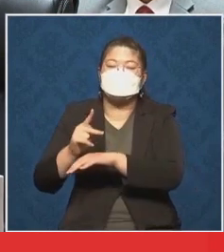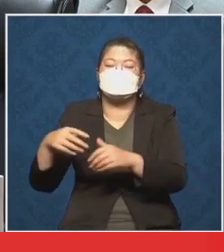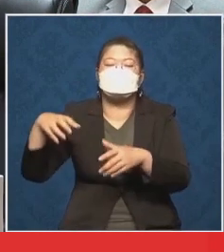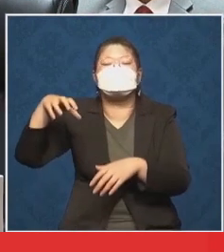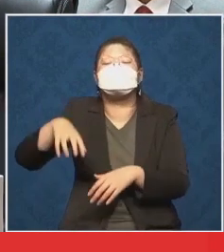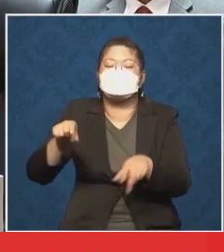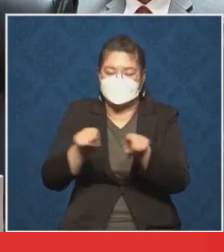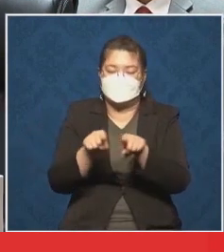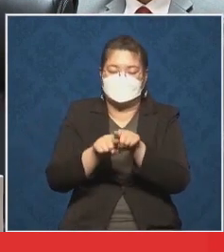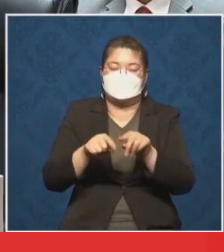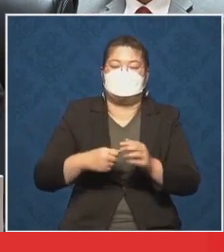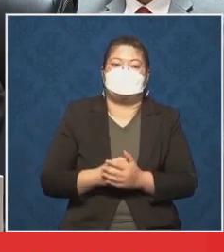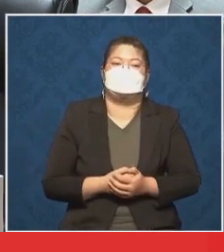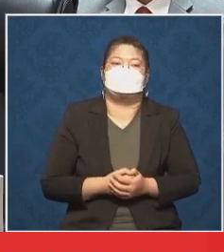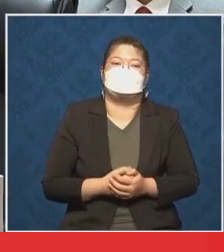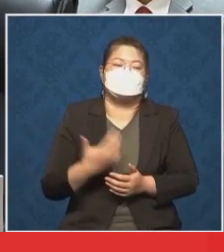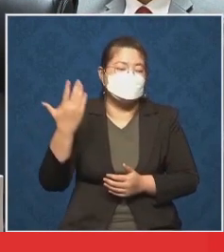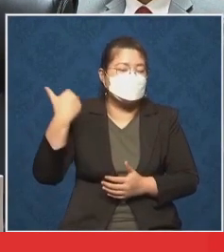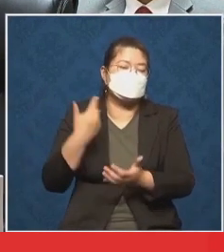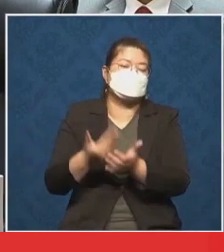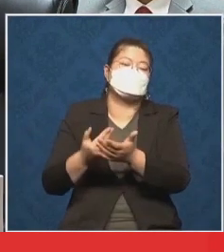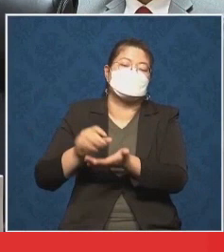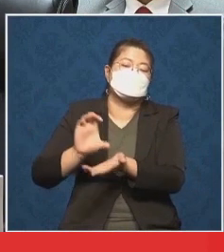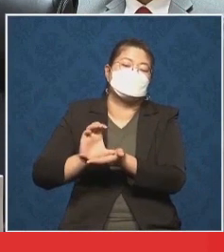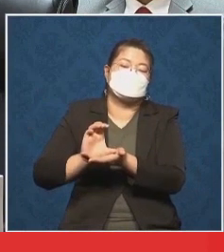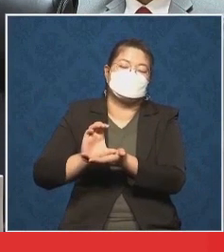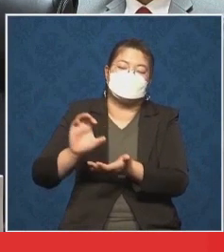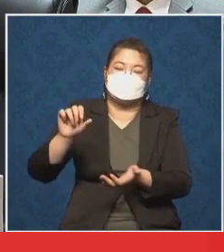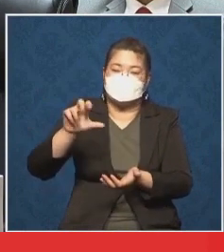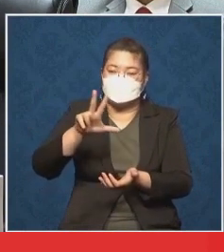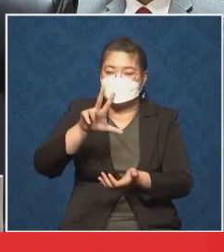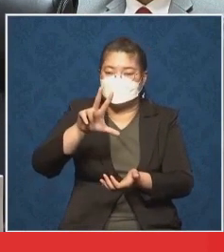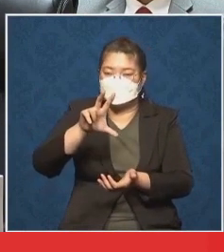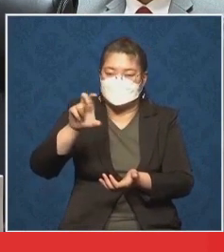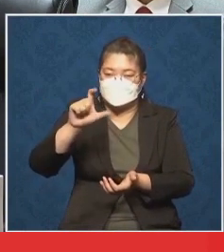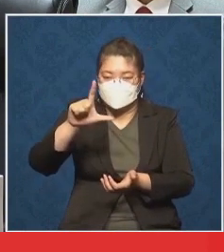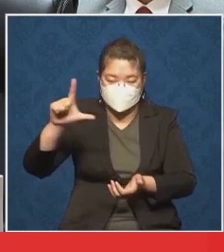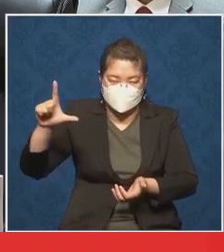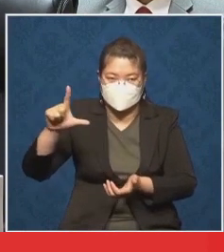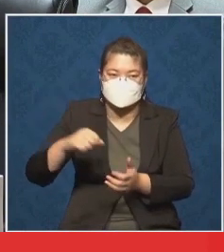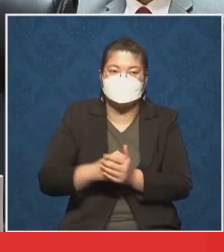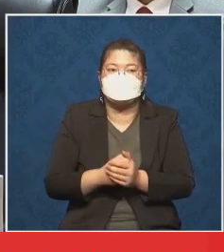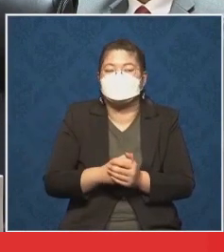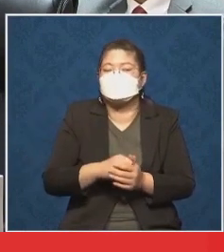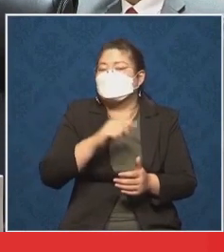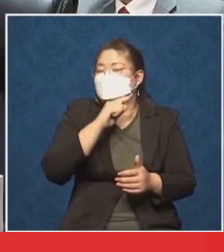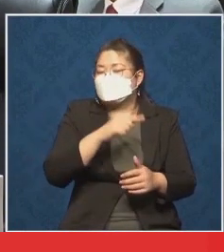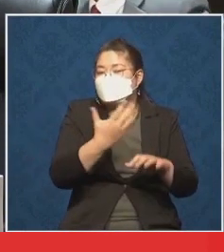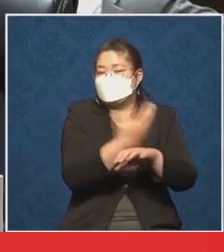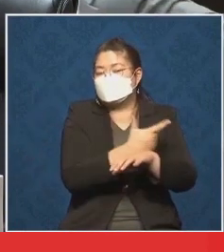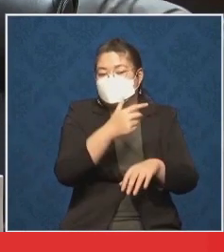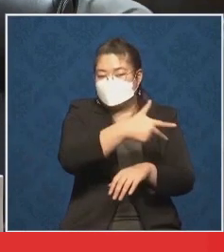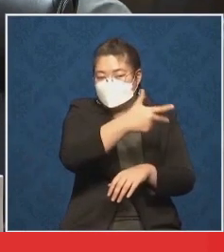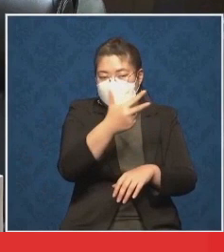มื่อสักครู่ท่านบอกว่าได้งบ300กว่าล้านนะครับงบ300กว่าล้านเนี่ยนะครับเมื่อเทียบกับไทย PBS เนี่ยนะ